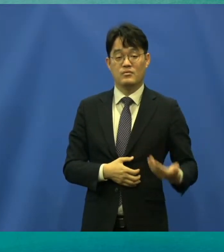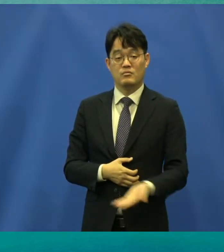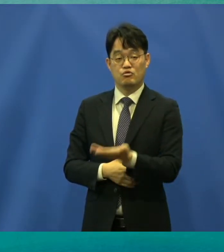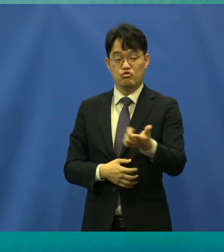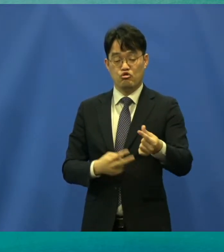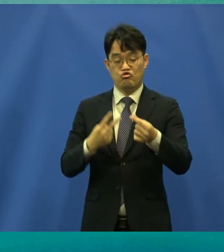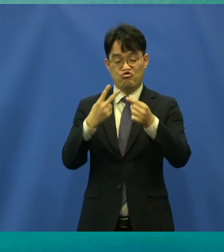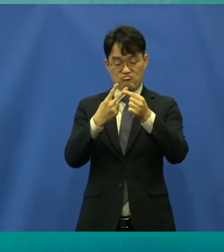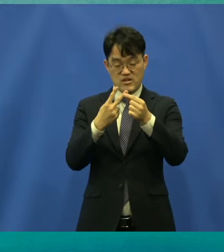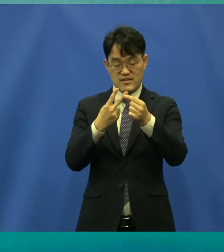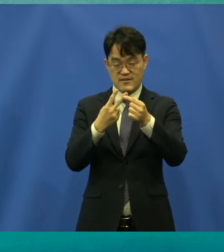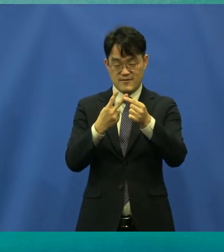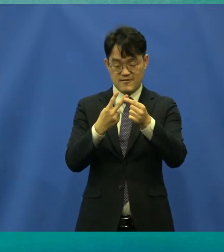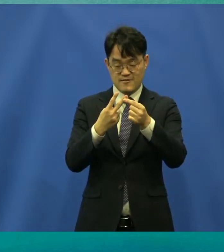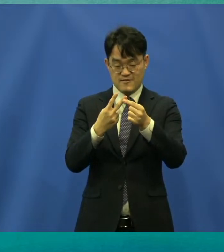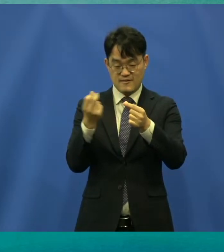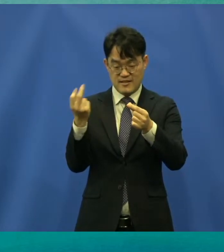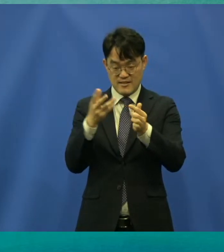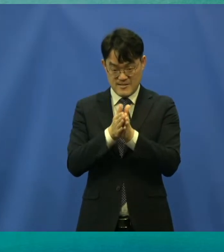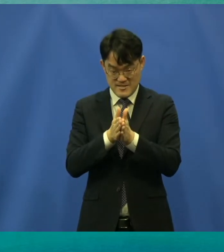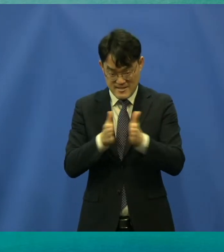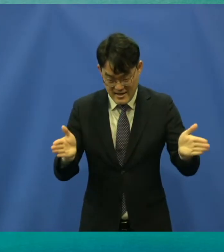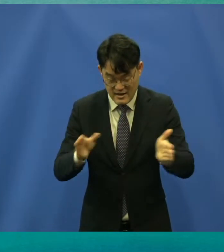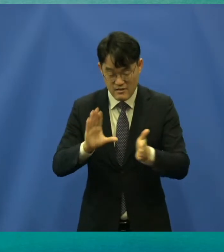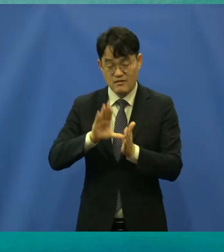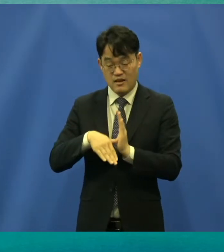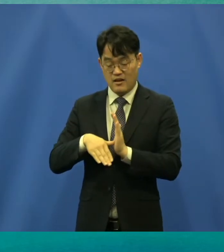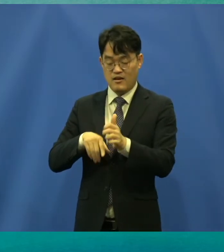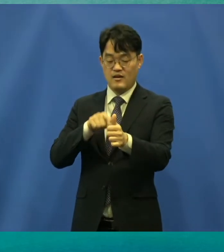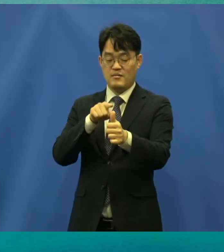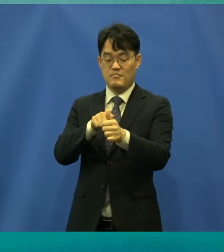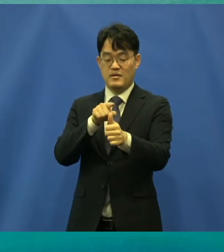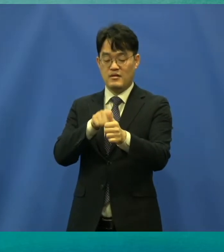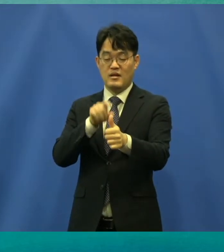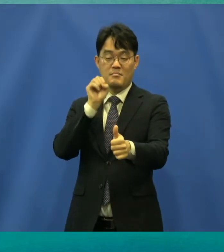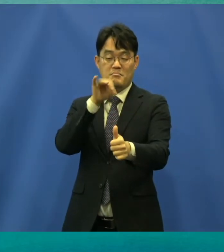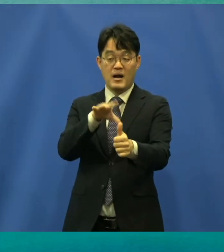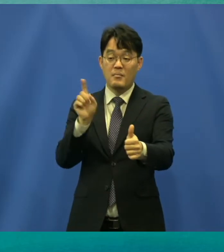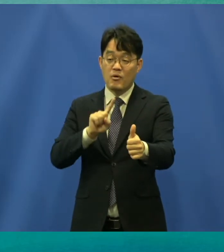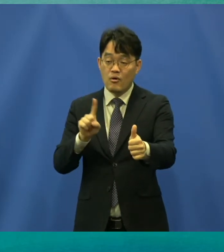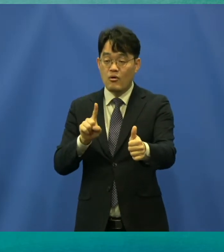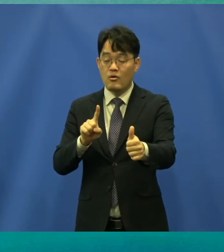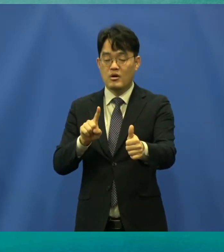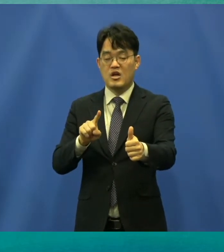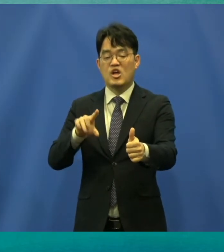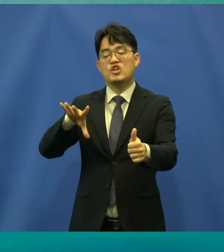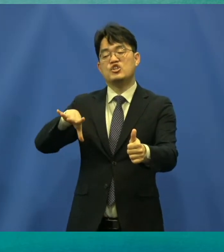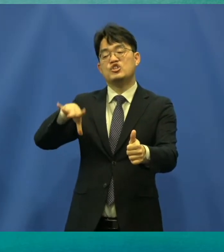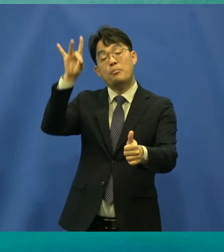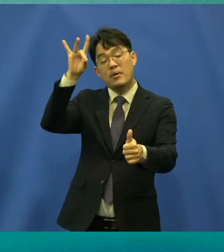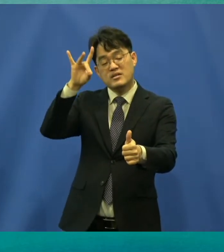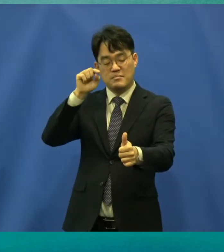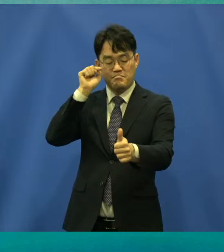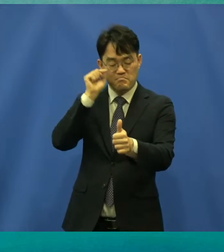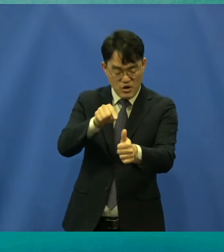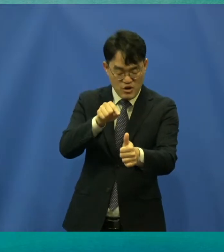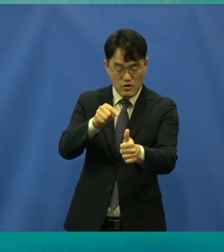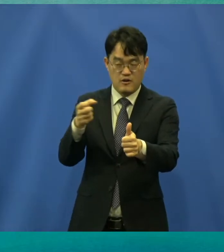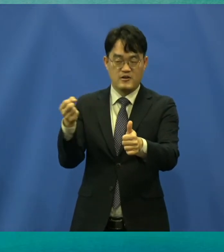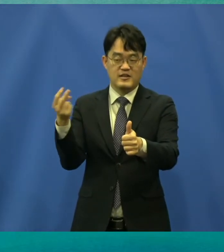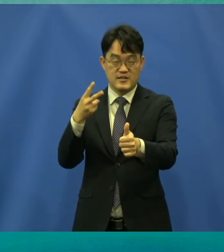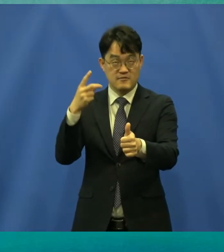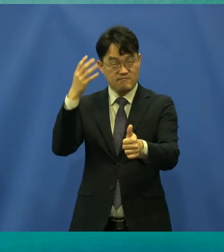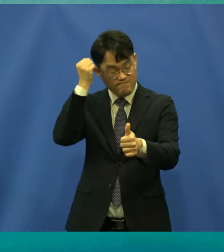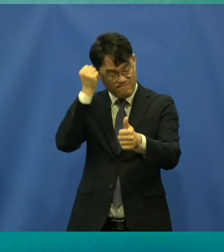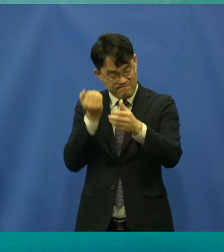소명을 회복시켜 주시는 거예요. 2절에 보니까 일어나 저 큰 성읍 니느웨로 가서 내가 내게 명한